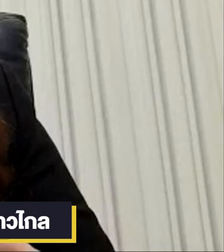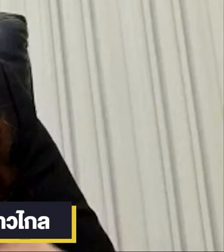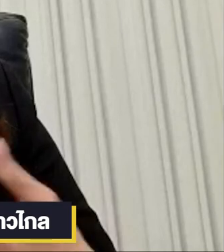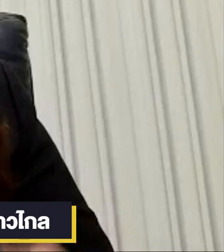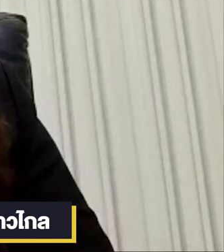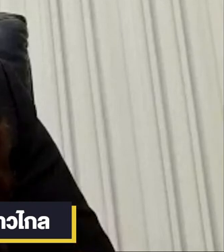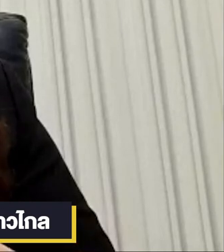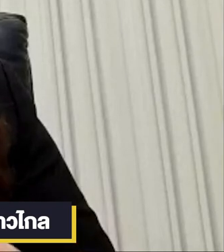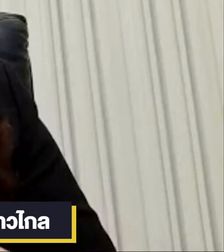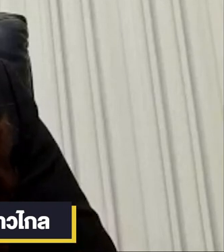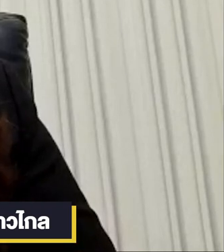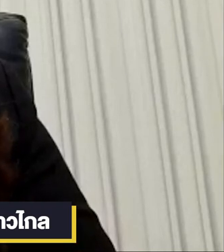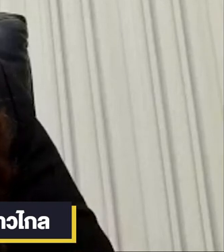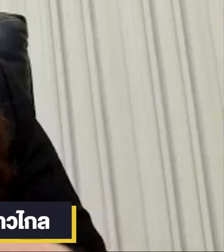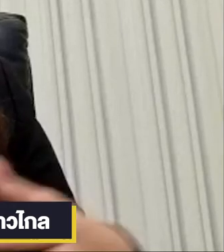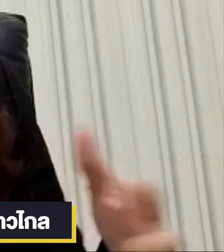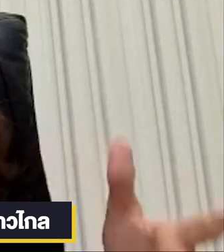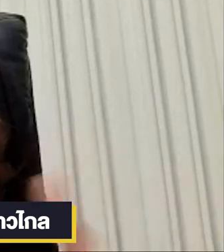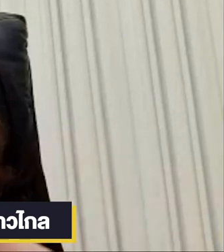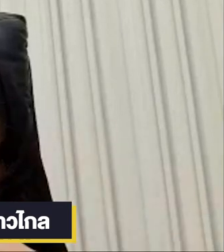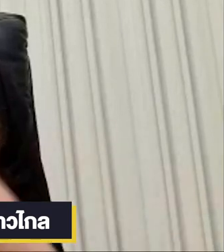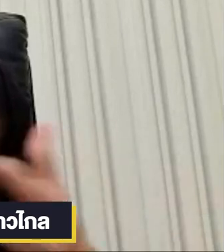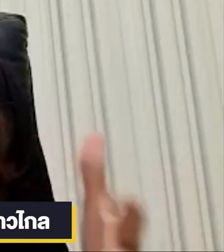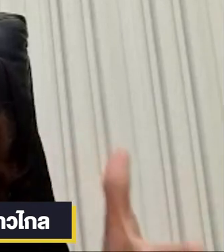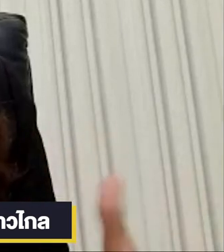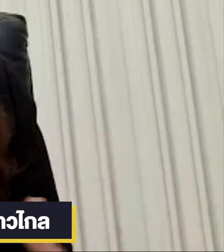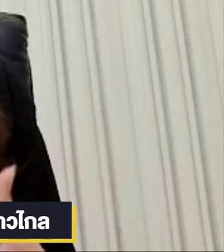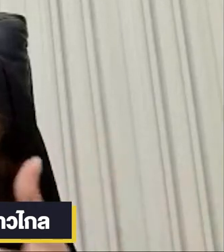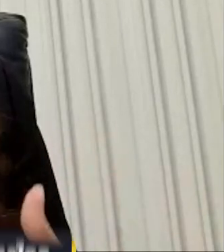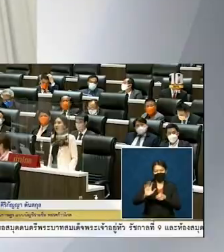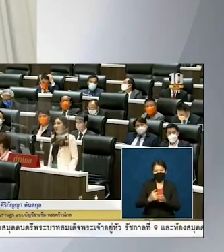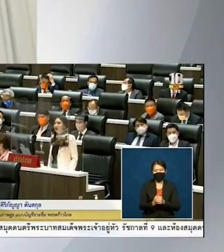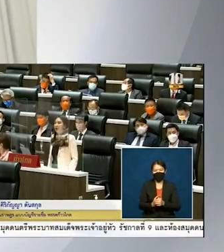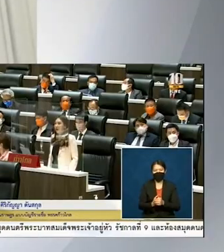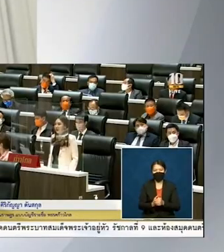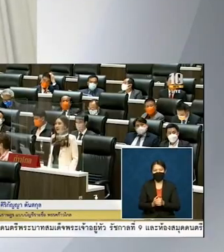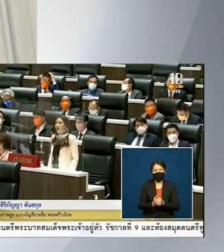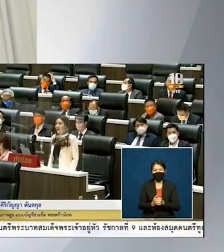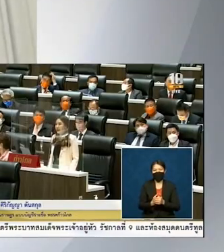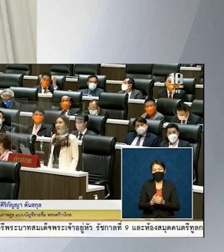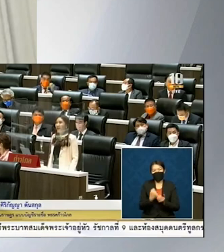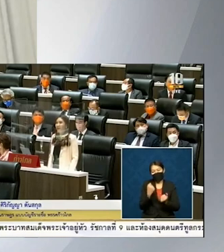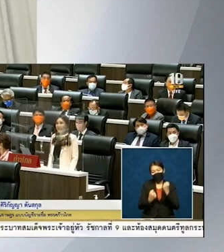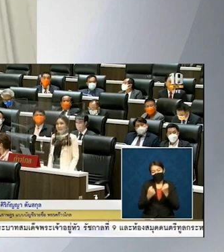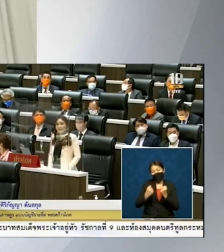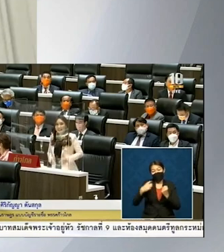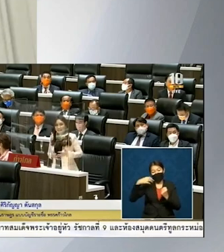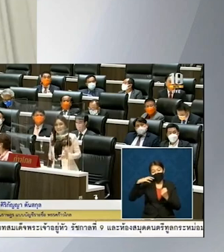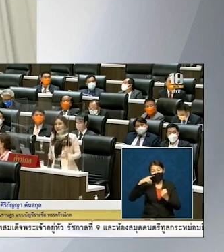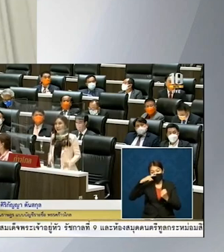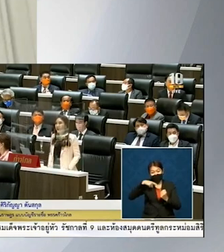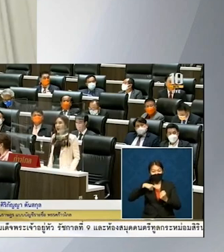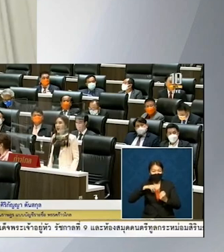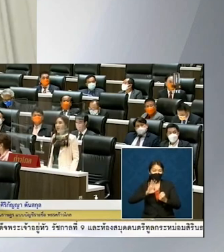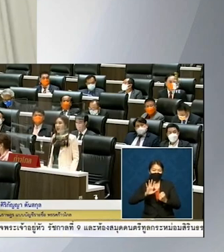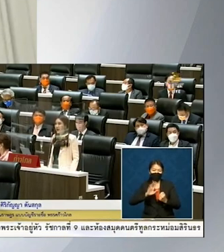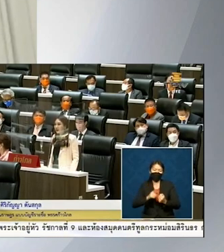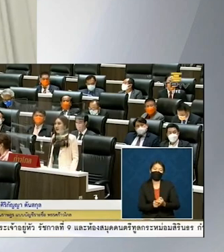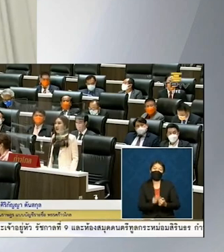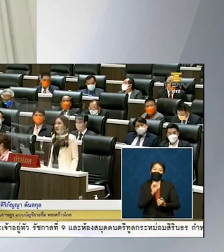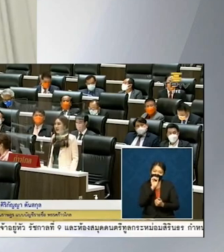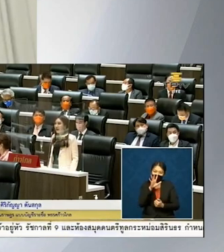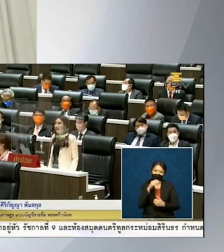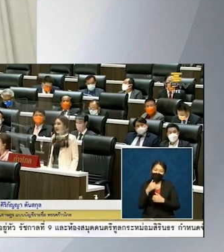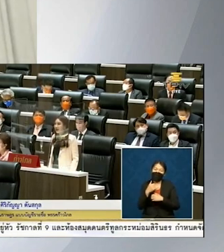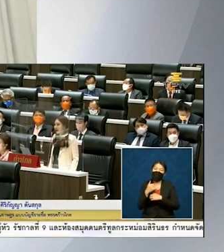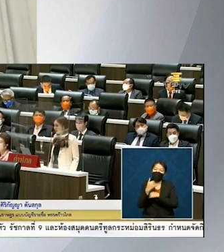ในกระบวนการเตรียมตัวการอภิปรายเนี่ยมันก็คือการประมวลผลของการที่เราได้ดูข้อมูลทางด้านเศรษฐกิจทางด้านนโยบ